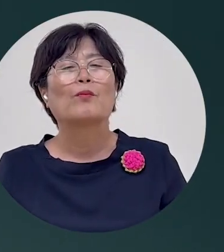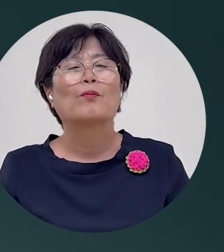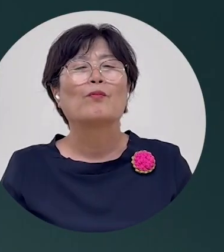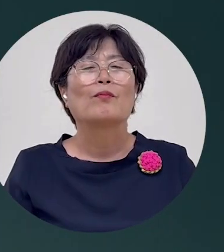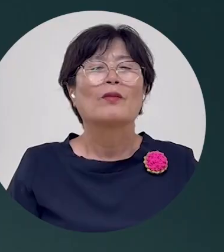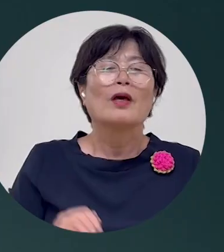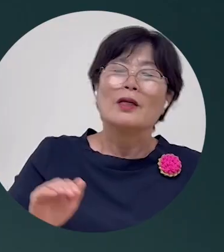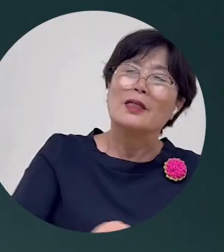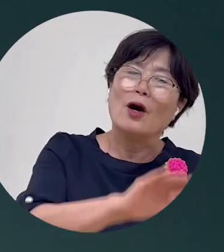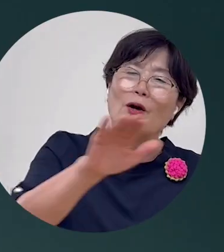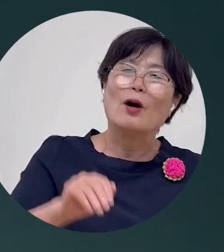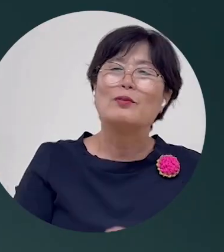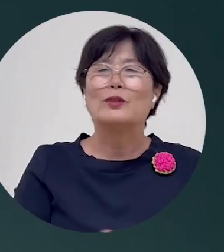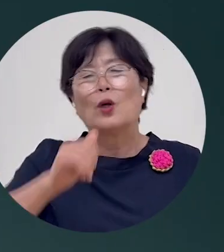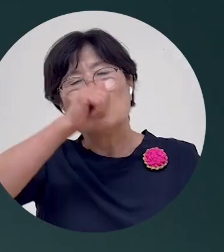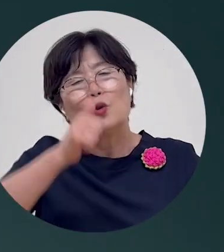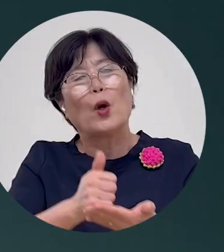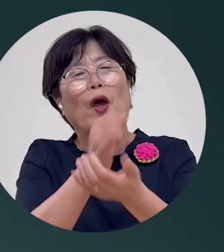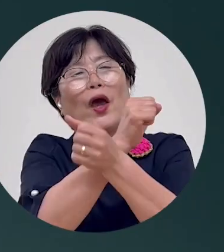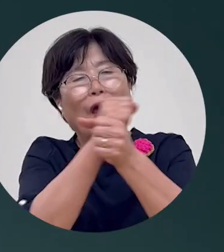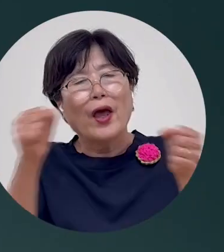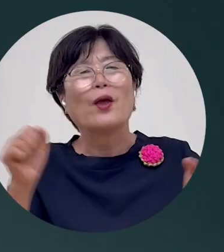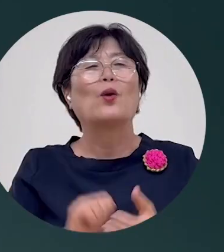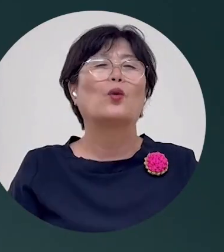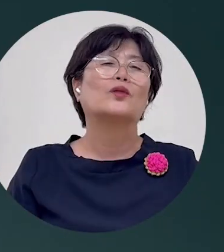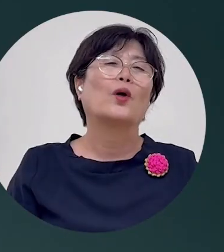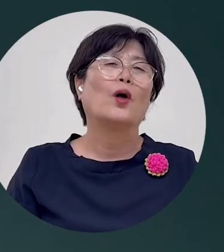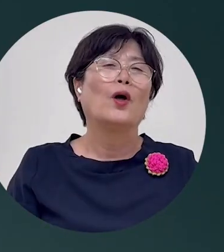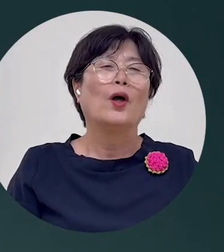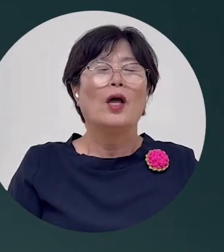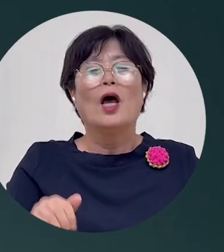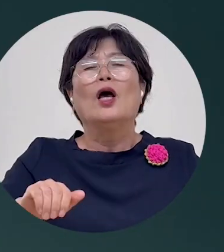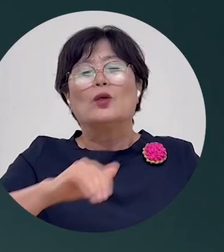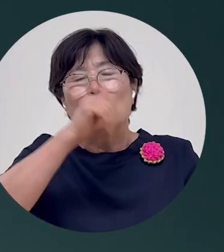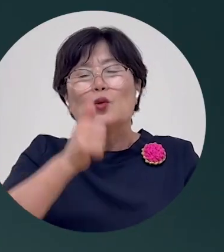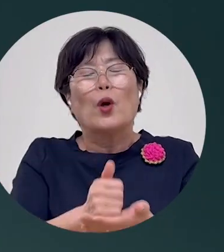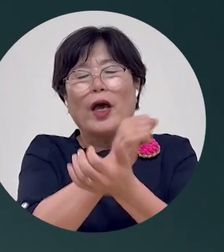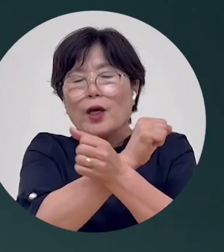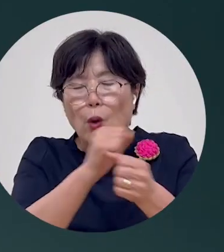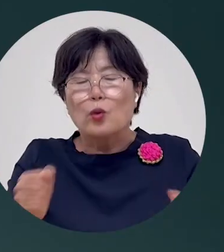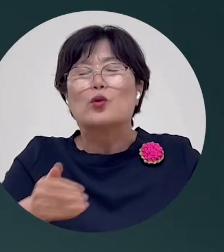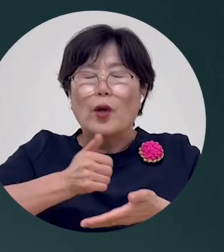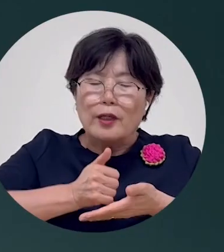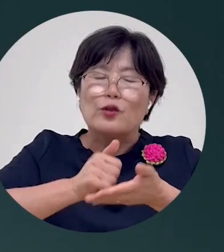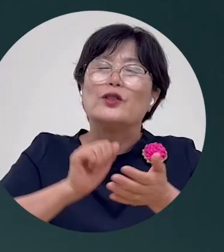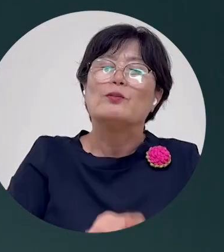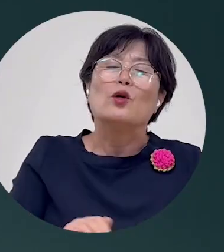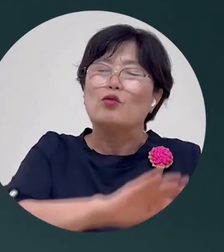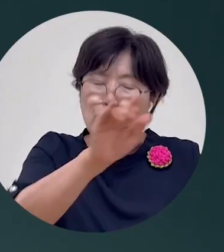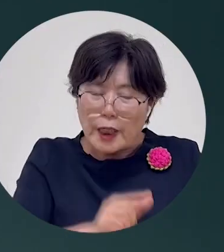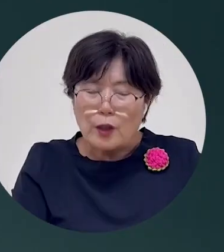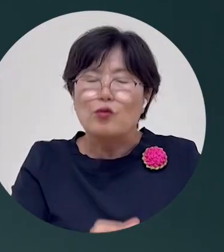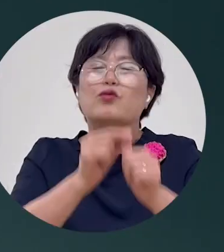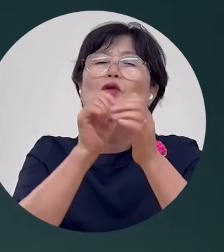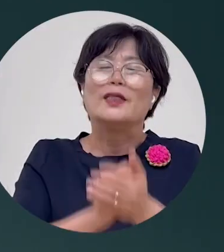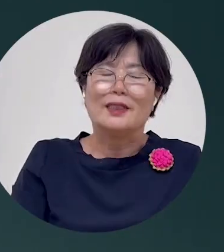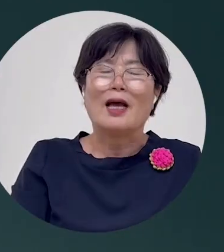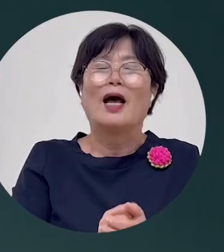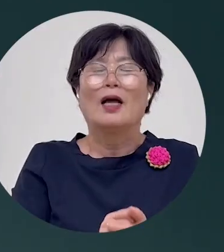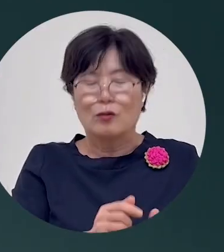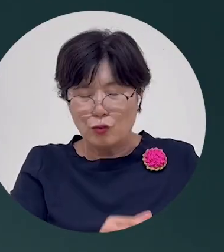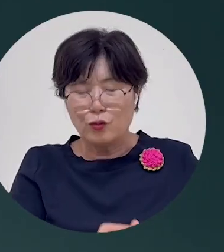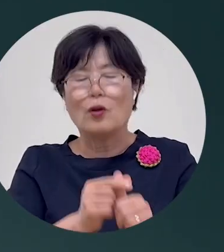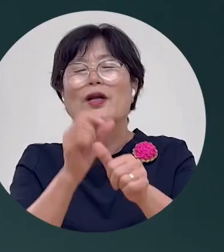여러분, 우리가 속량의 주님, 우리를 유일한 구원시켜 주시는 구원자,